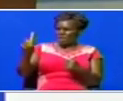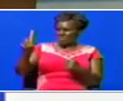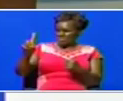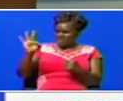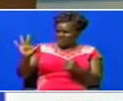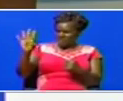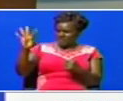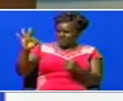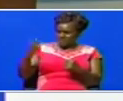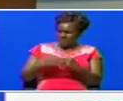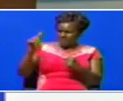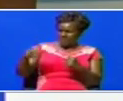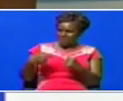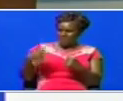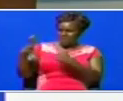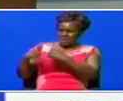138,634,